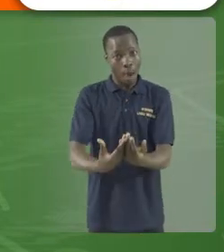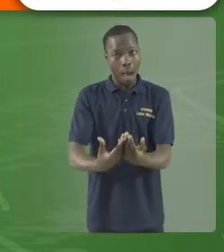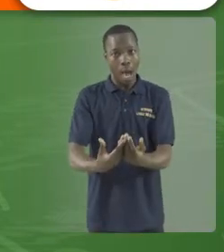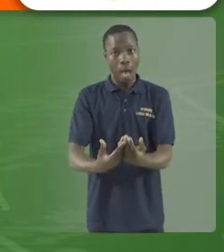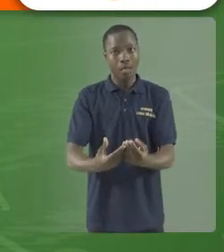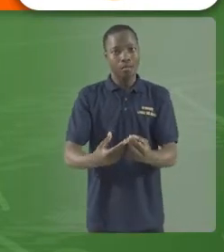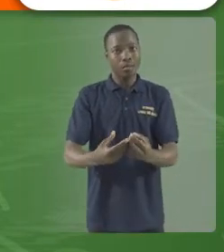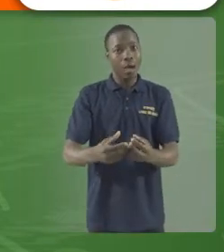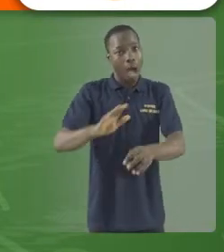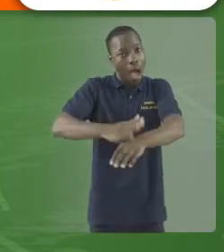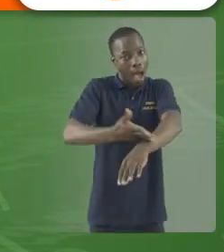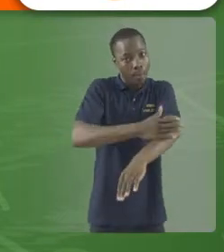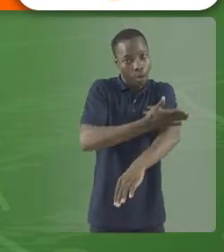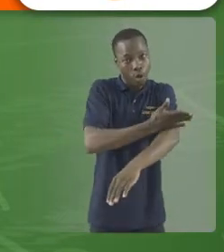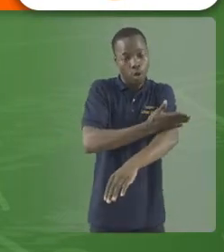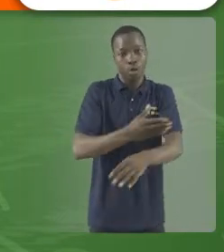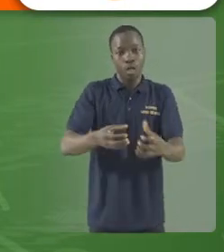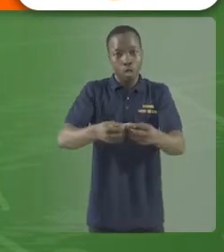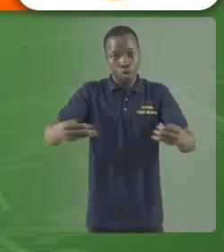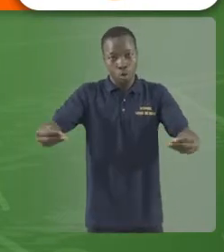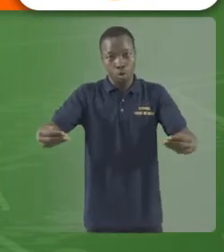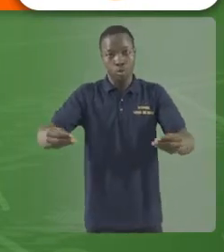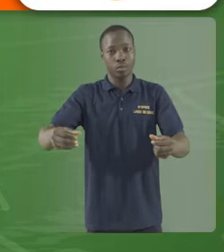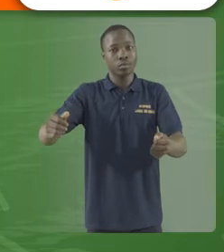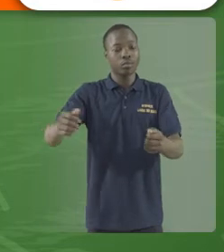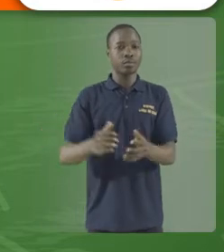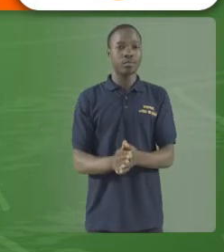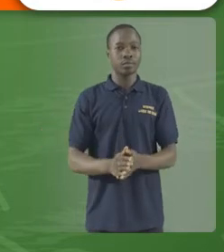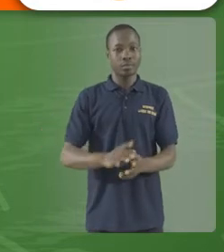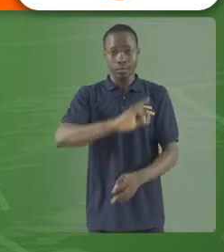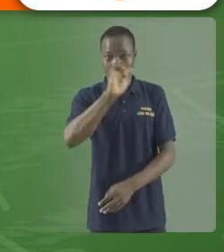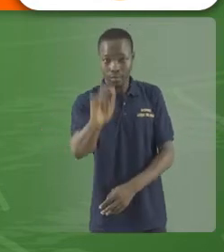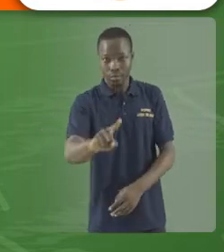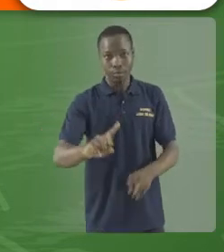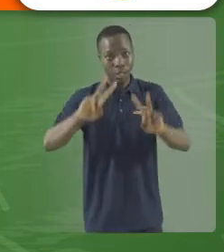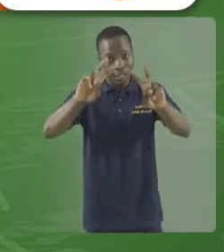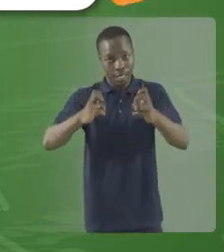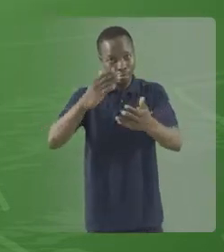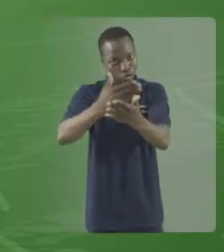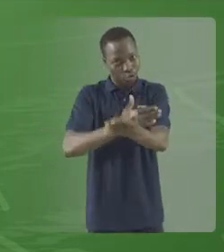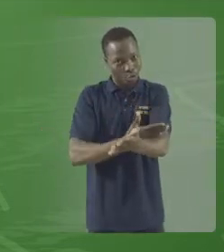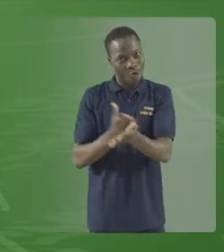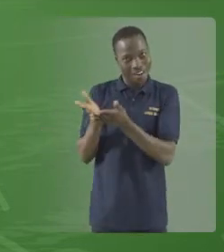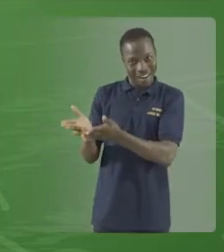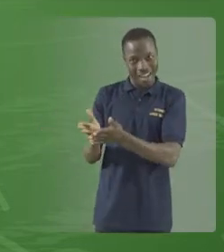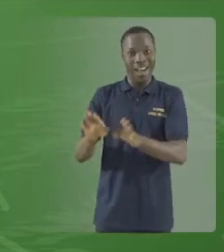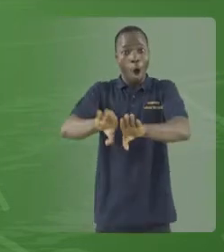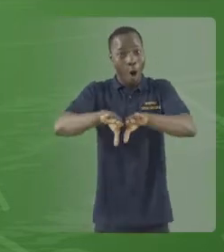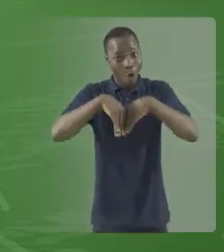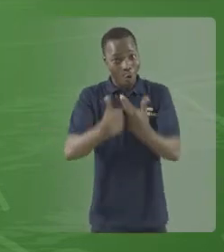améliore-t-on les sols? Alors, ce problème constitue le titre de notre leçon est